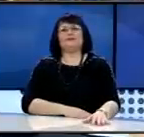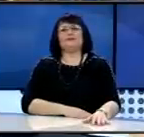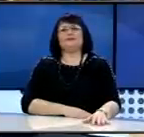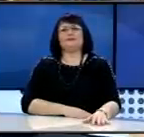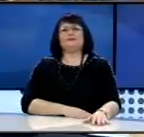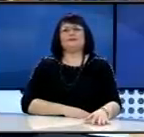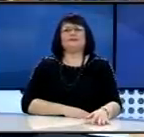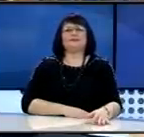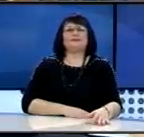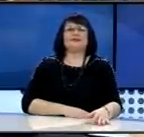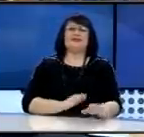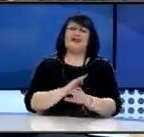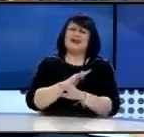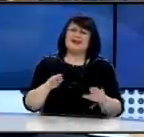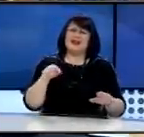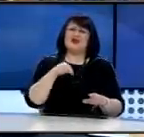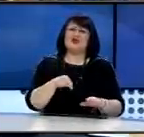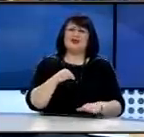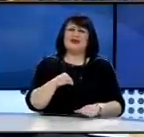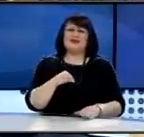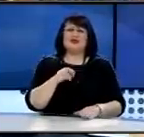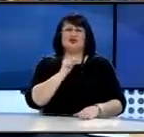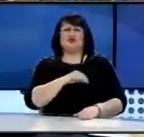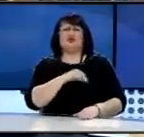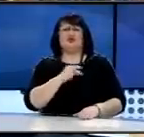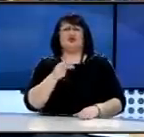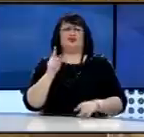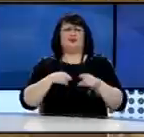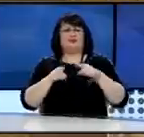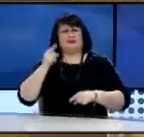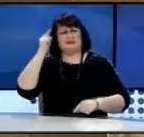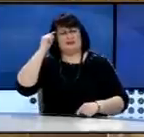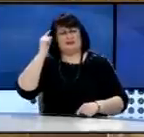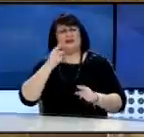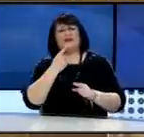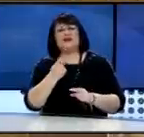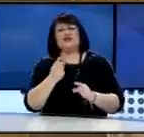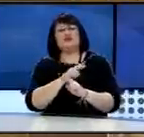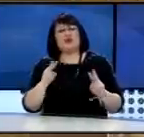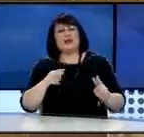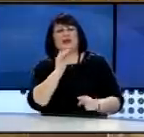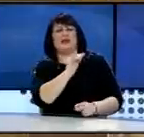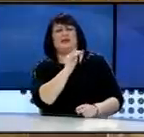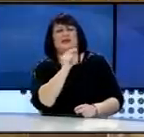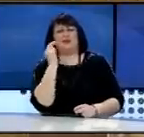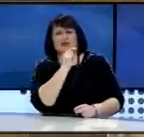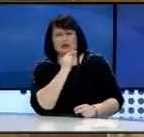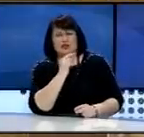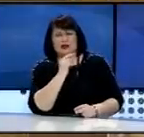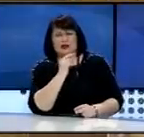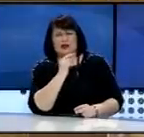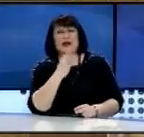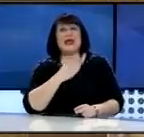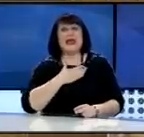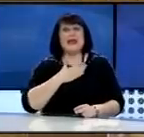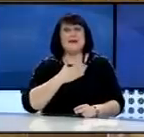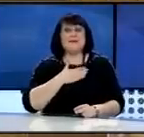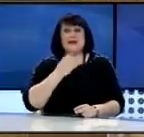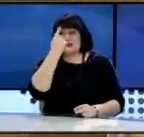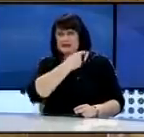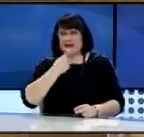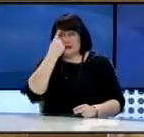Και για να τελειώνει αυτή η πολιτική κερδοσκοπία, θα σας πω καθαρά, κύριε Μητσοτάκη, για εμάς αυτός ο